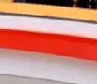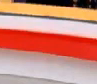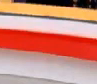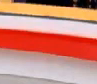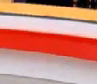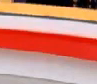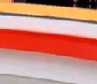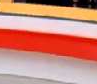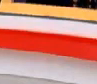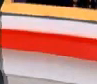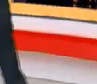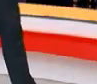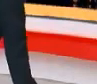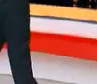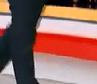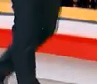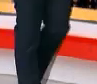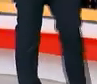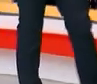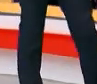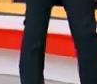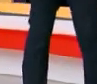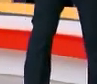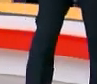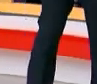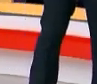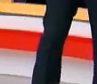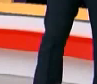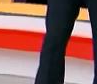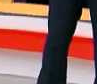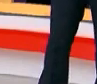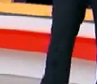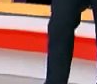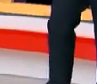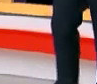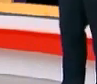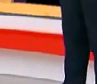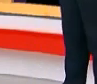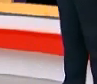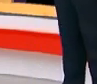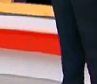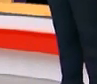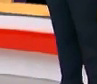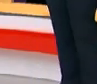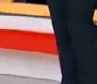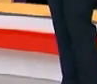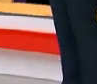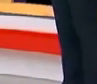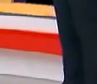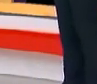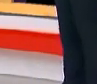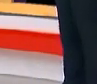Terima kasih kerana memilih TV1 Nasional 8 edisi 19 Mei. Kita lihat paparan utama malam ini.